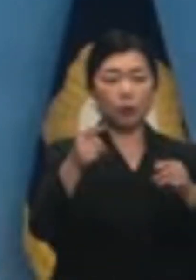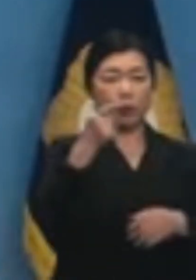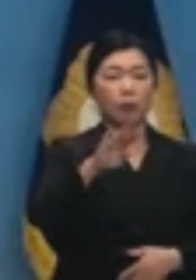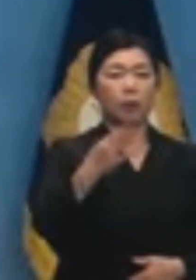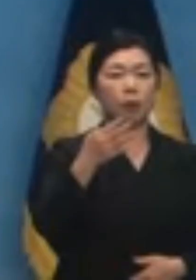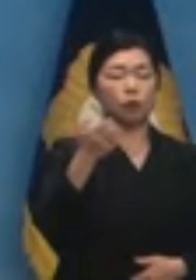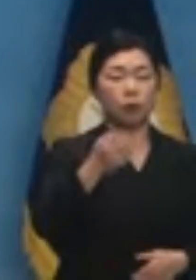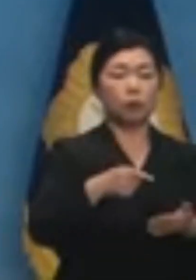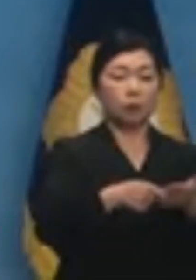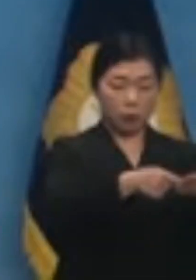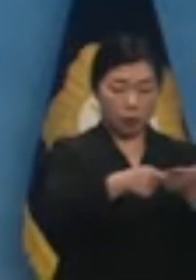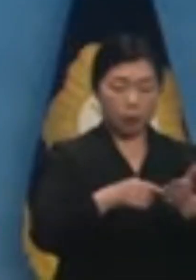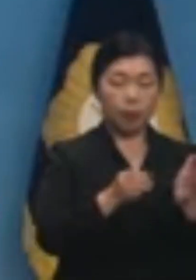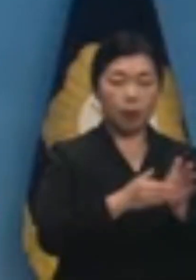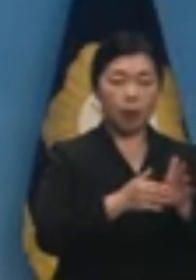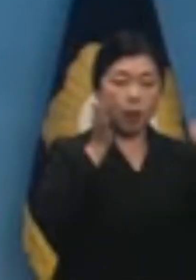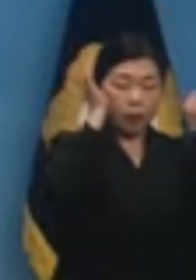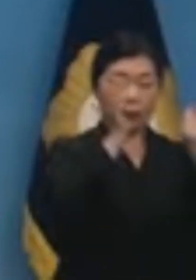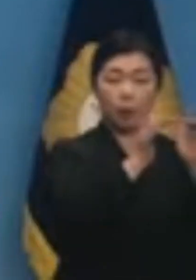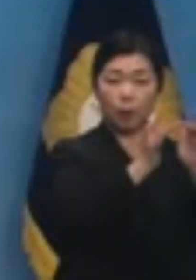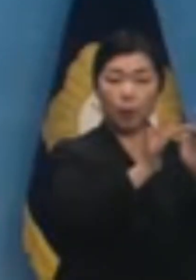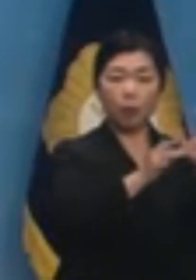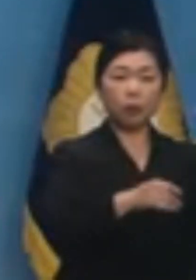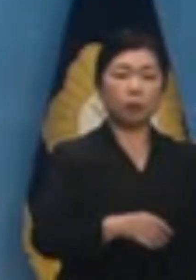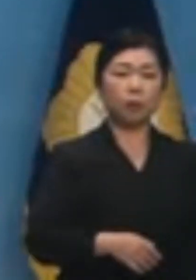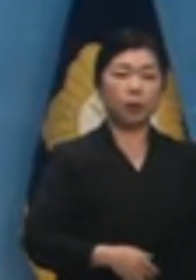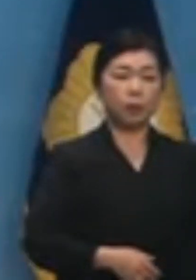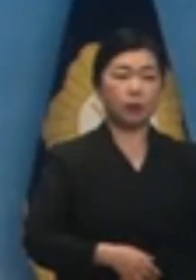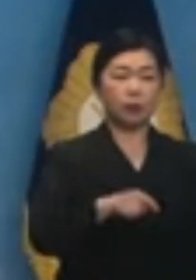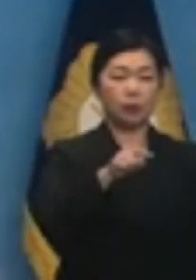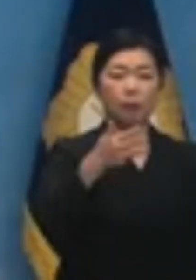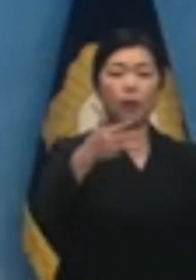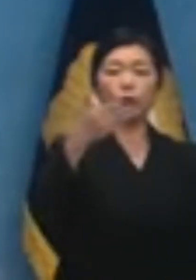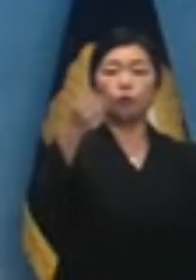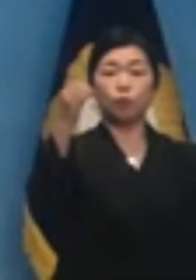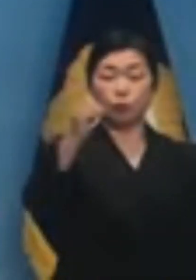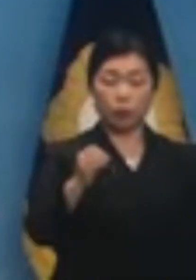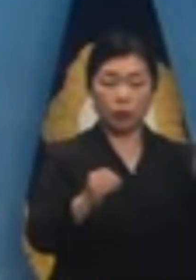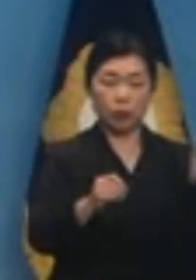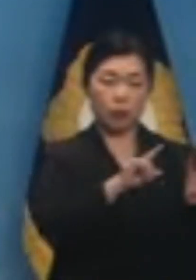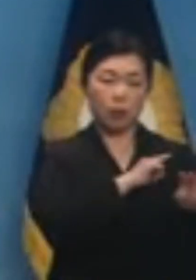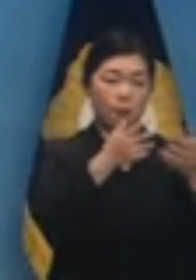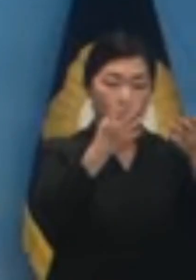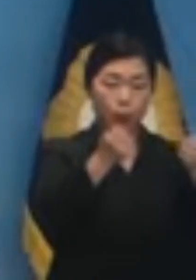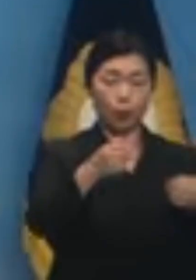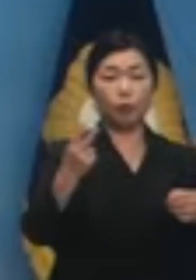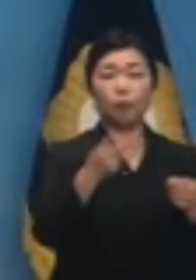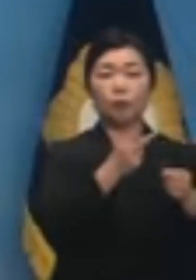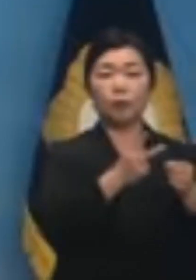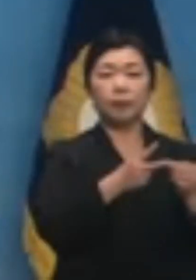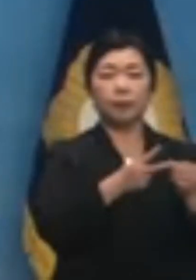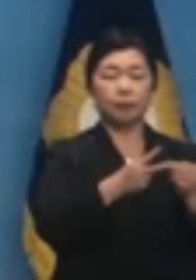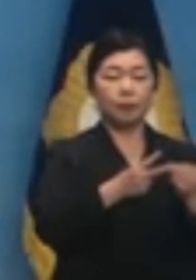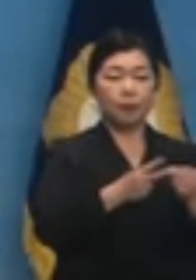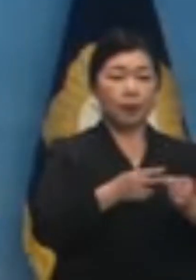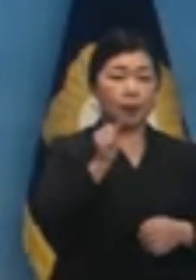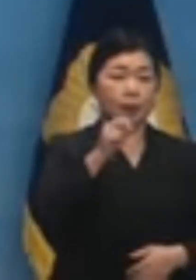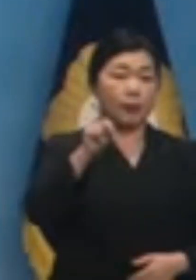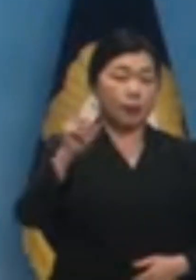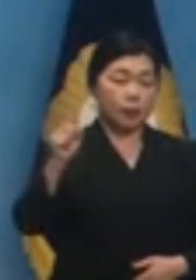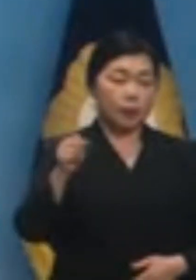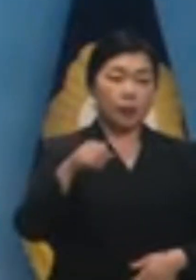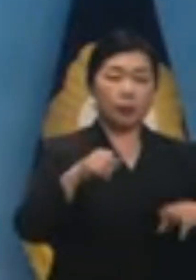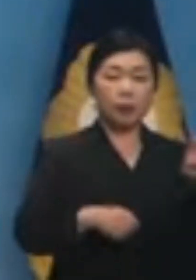있었습니다. 매체별로는 네이버가 22.89%로 가장 높은 수치를 기록했고 그 뒤로는